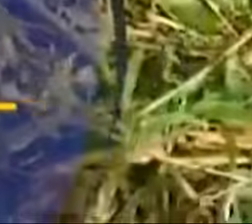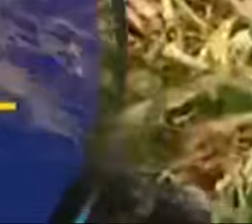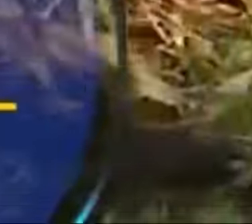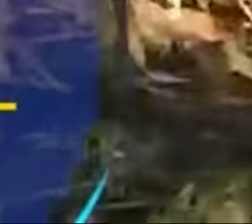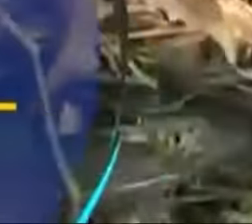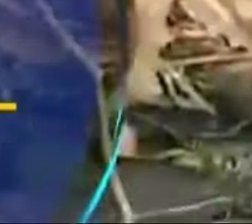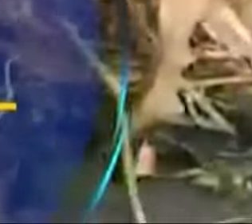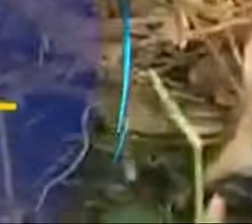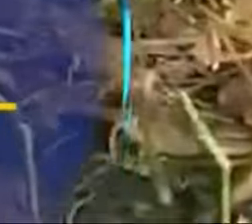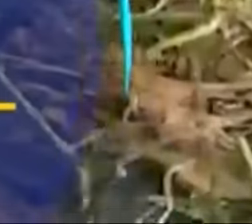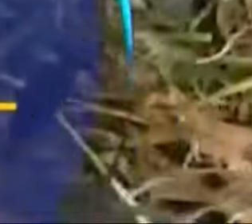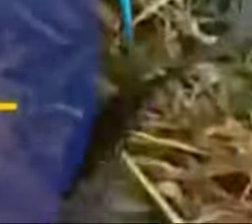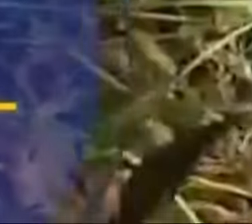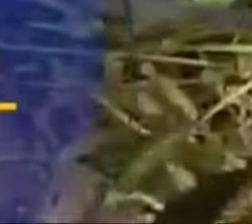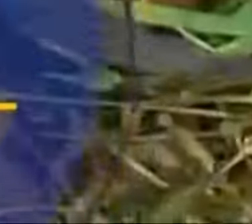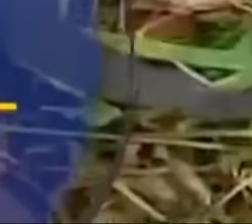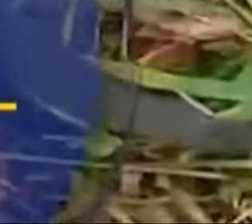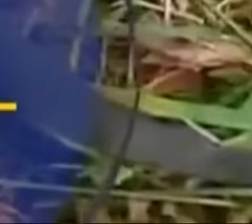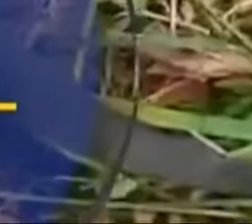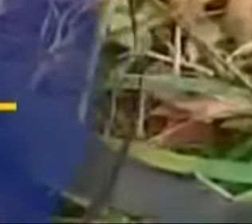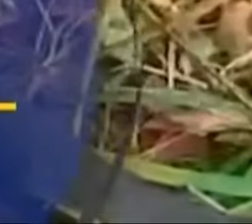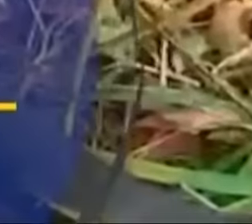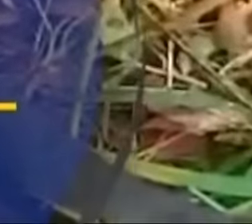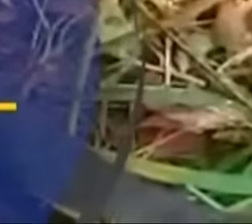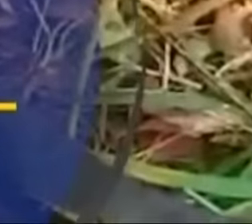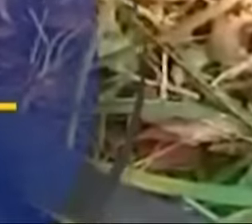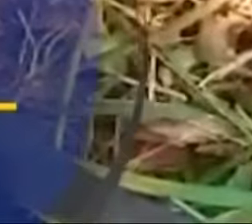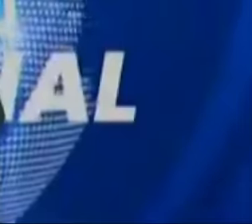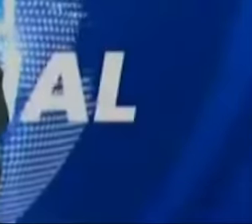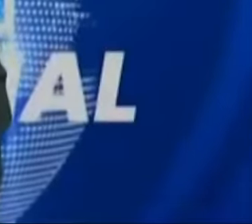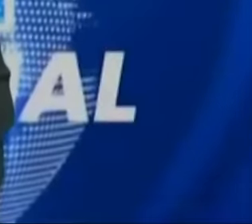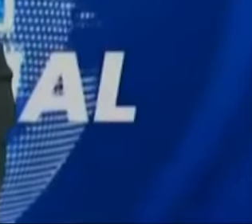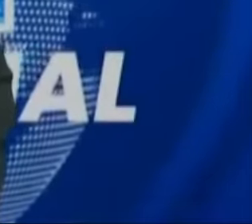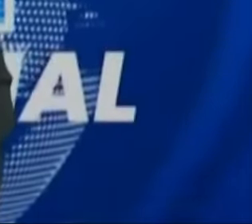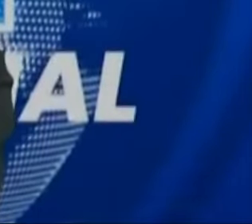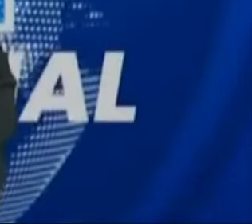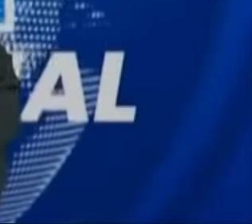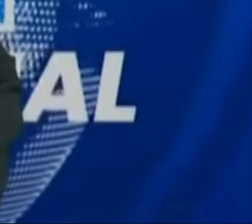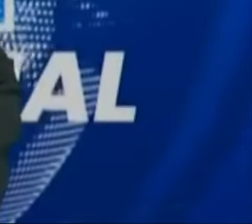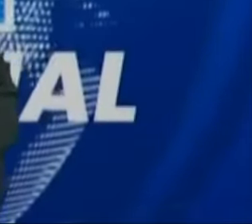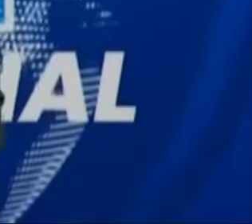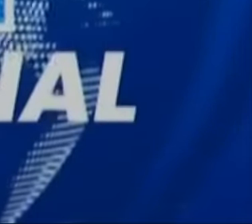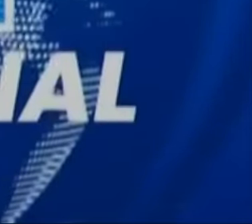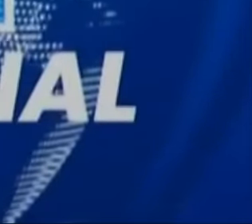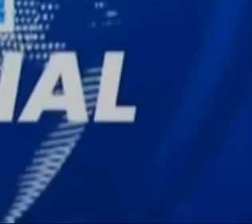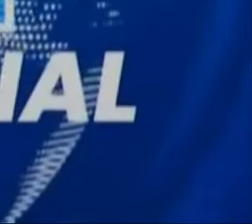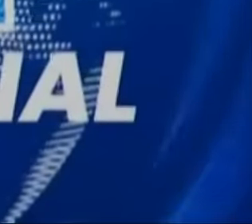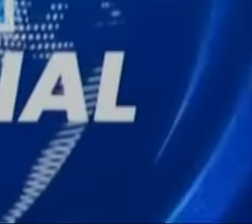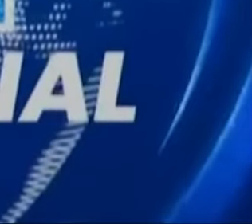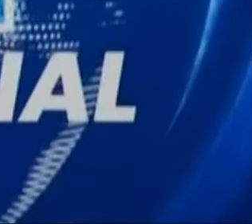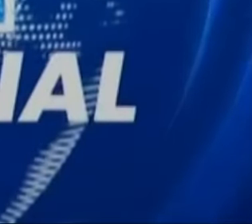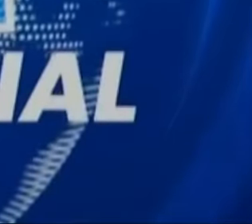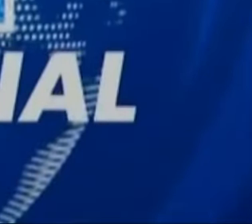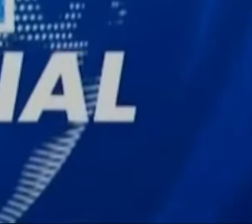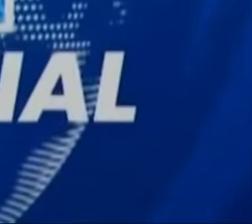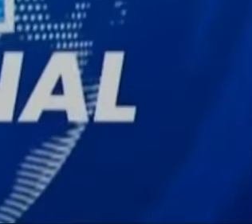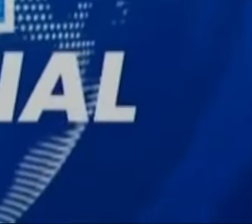école ont alerté la police pour les constats. Mesdames et messieurs, bienvenue si vous nous rejoignez.